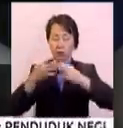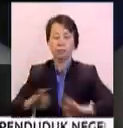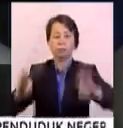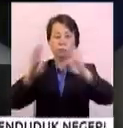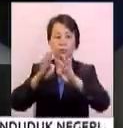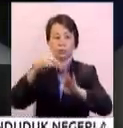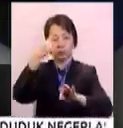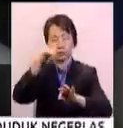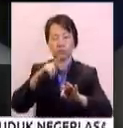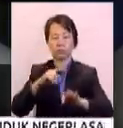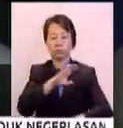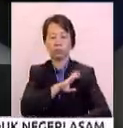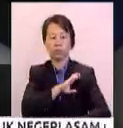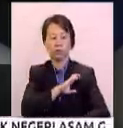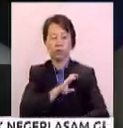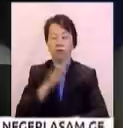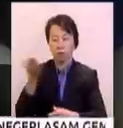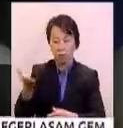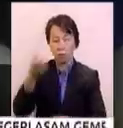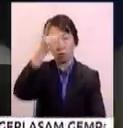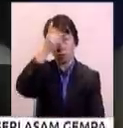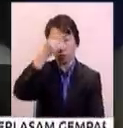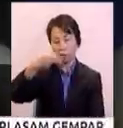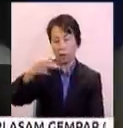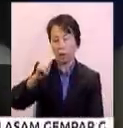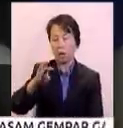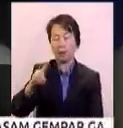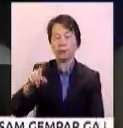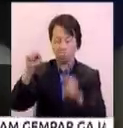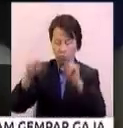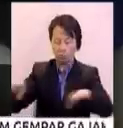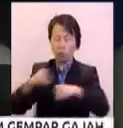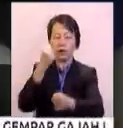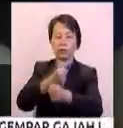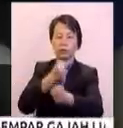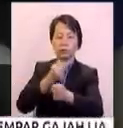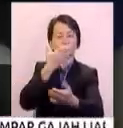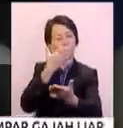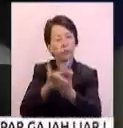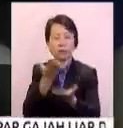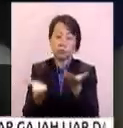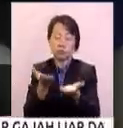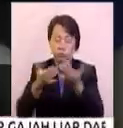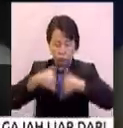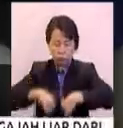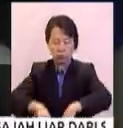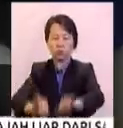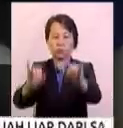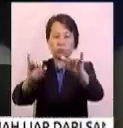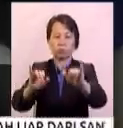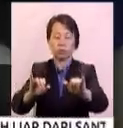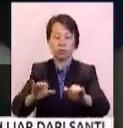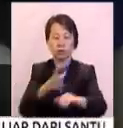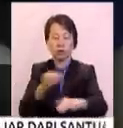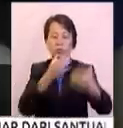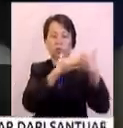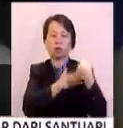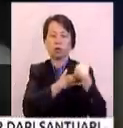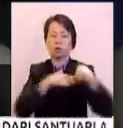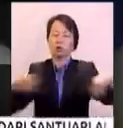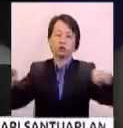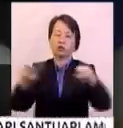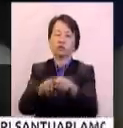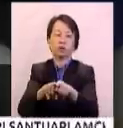Seri Hamid akan dapat melaksanakan tugas beliau dengan sebaik mungkin bagi meneruskan legasi dan juga tanggungjawab